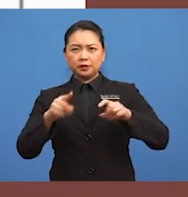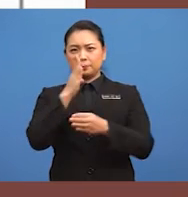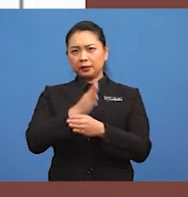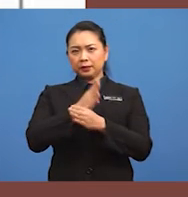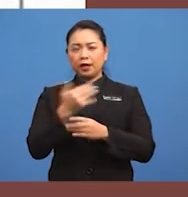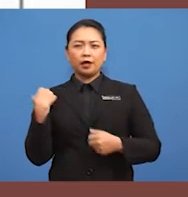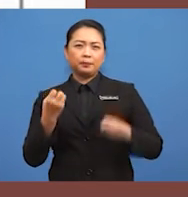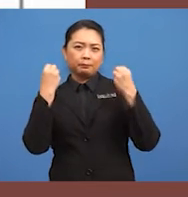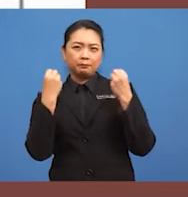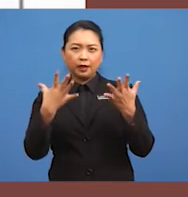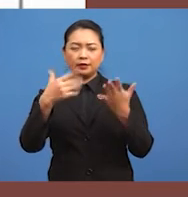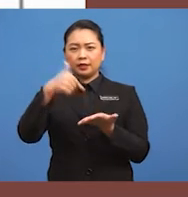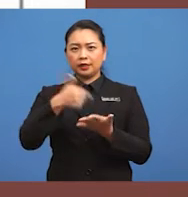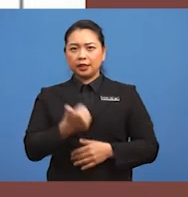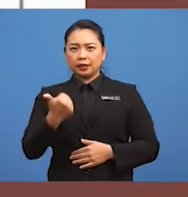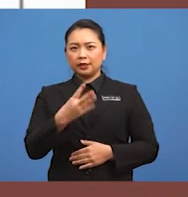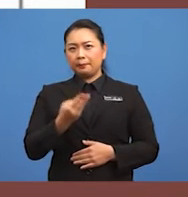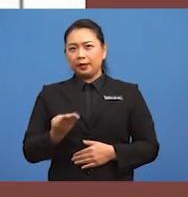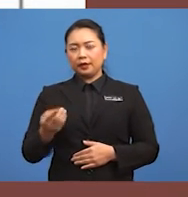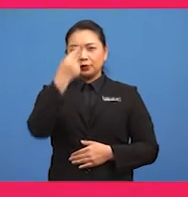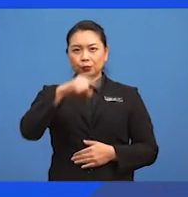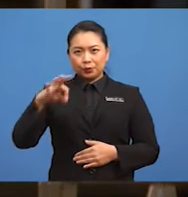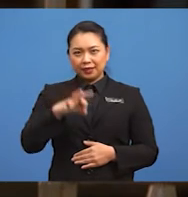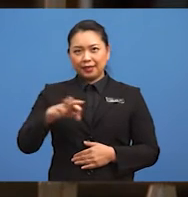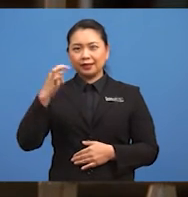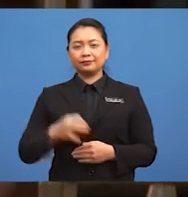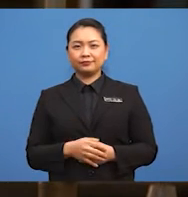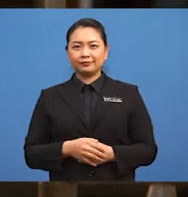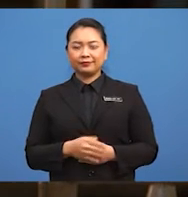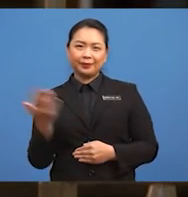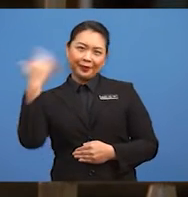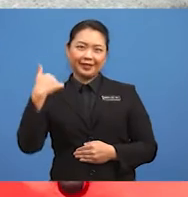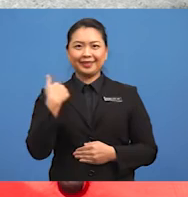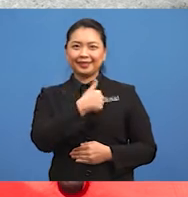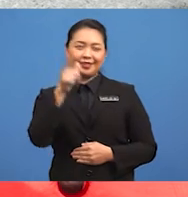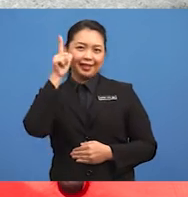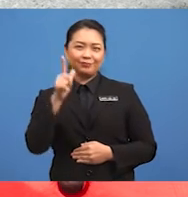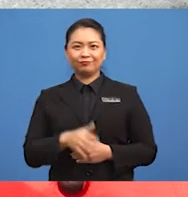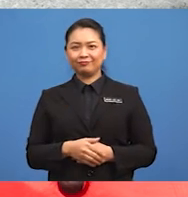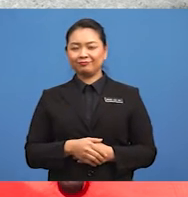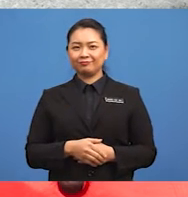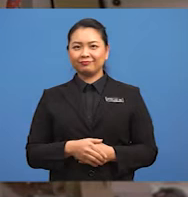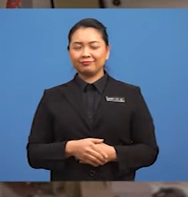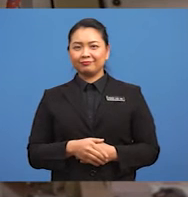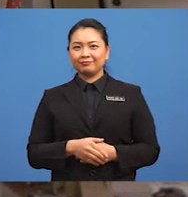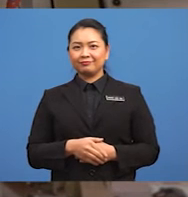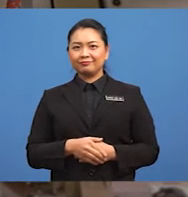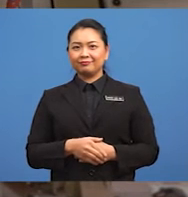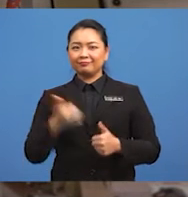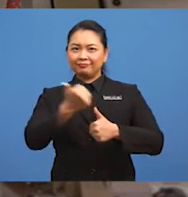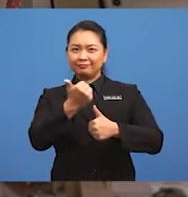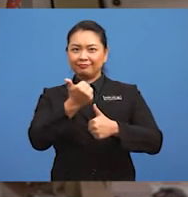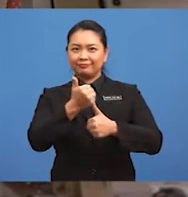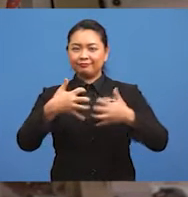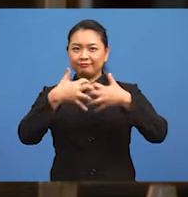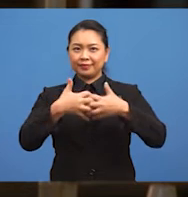ada banyak lagi alatan dan bahan untuk menjahit. Mari kita lihat. Yang pertama ialah